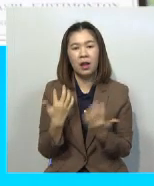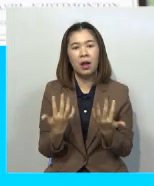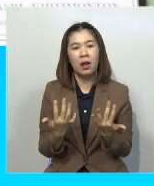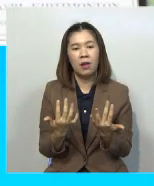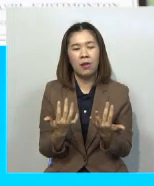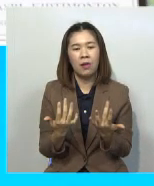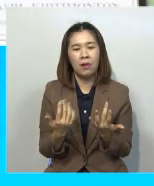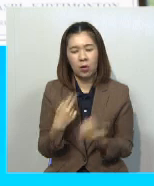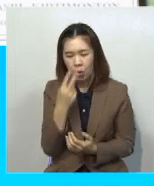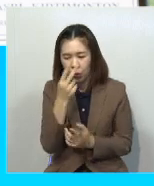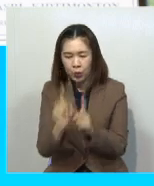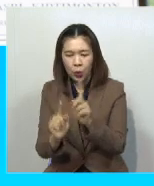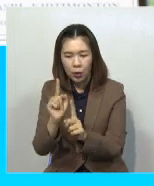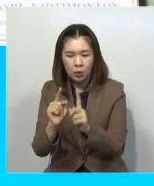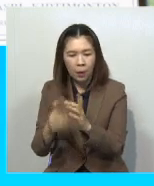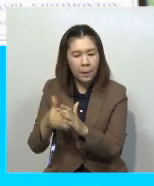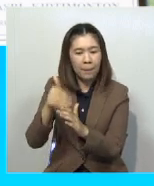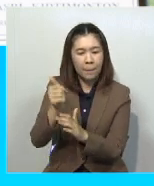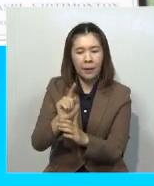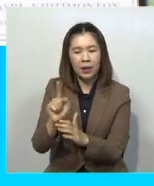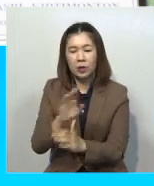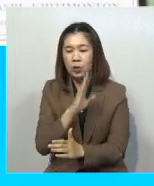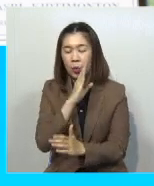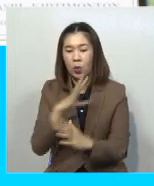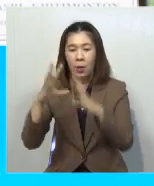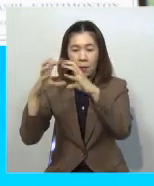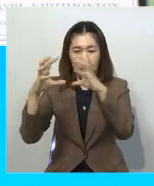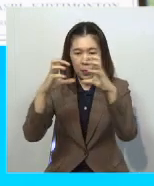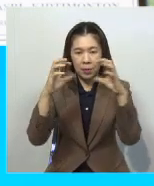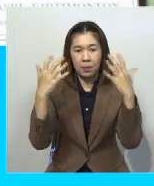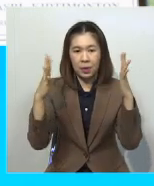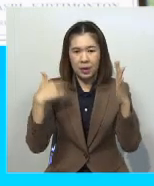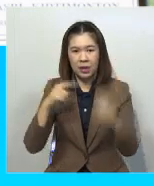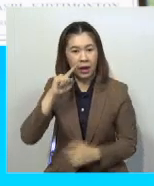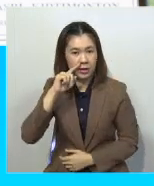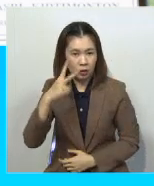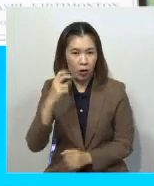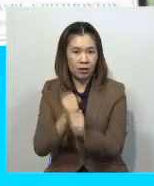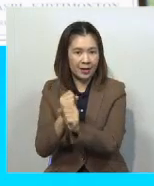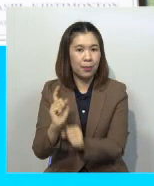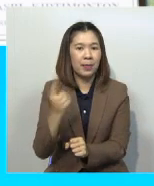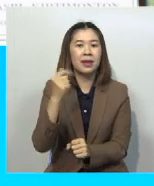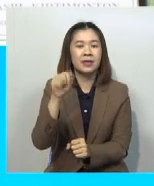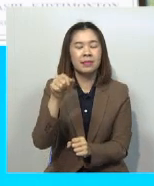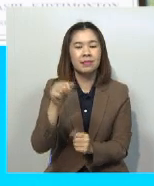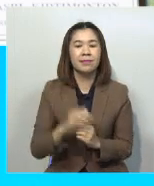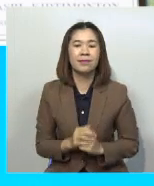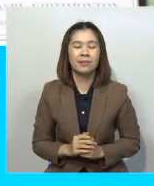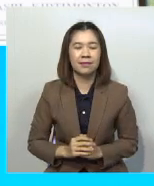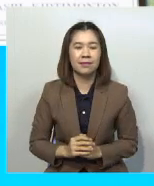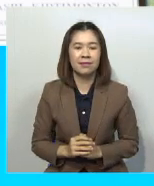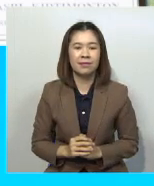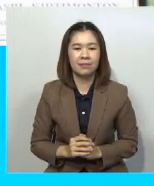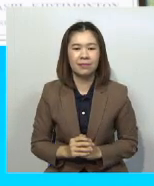รอผลวิเคราะห์ออกมาว่าจะเป็นยังไงใช่ไหมคะถ้าเมฆยังไม่พัฒนาตัวนี่เดี๋ยวจะขึ้นไปซ้ำอีกรอบหนึ่งใช่ไหมคะ ใช่ครับ